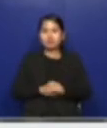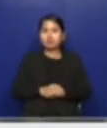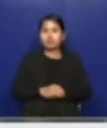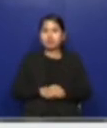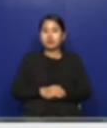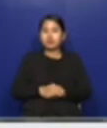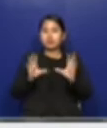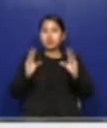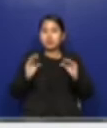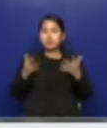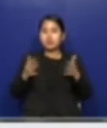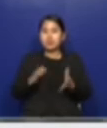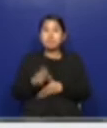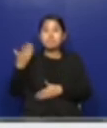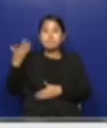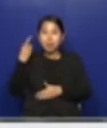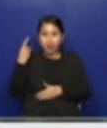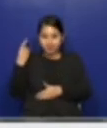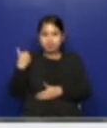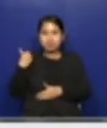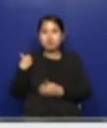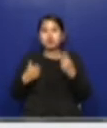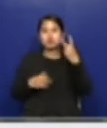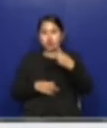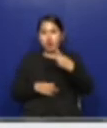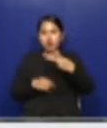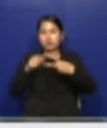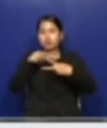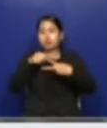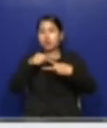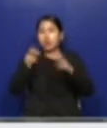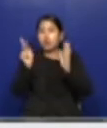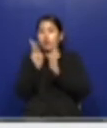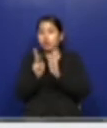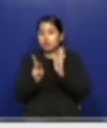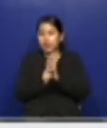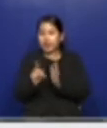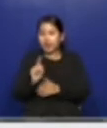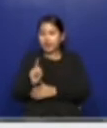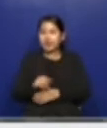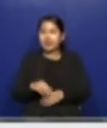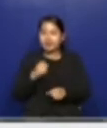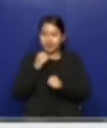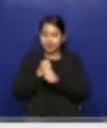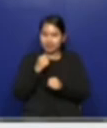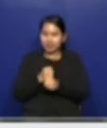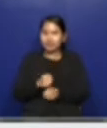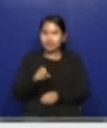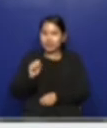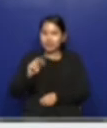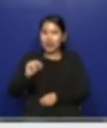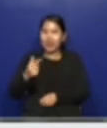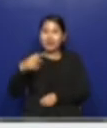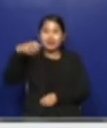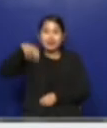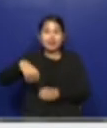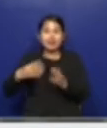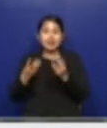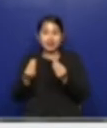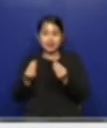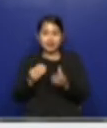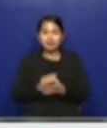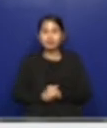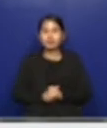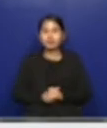เพิ่งนำเข้าเมื่อวานนี้2เรื่องกฎหมายเรื่องจัดตั้งสำนักงานที่ดินอะเป็นสำนักงานคณะกรรมการ